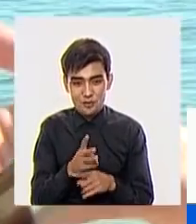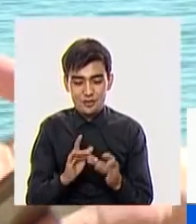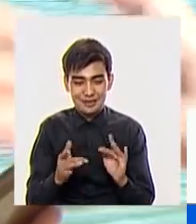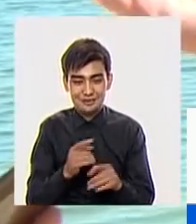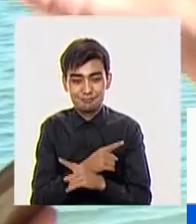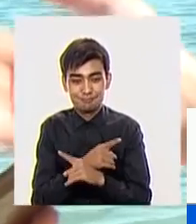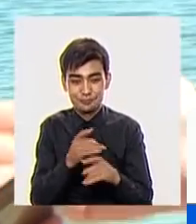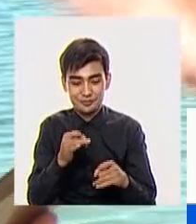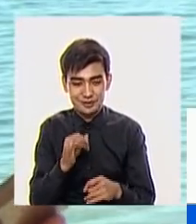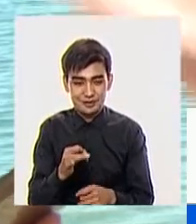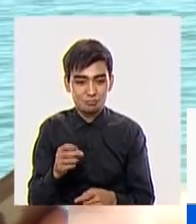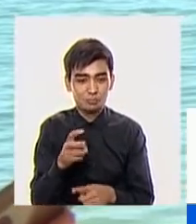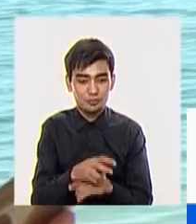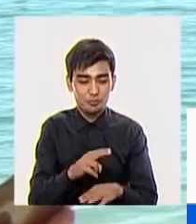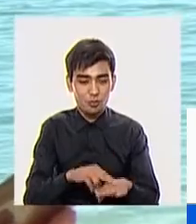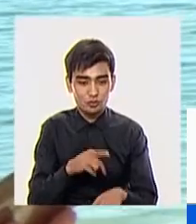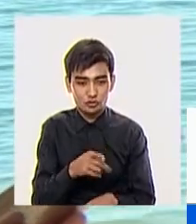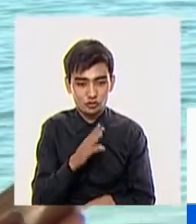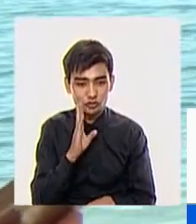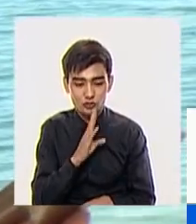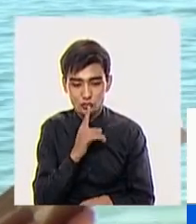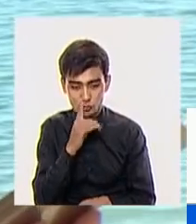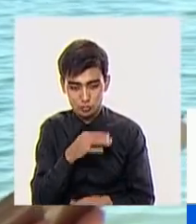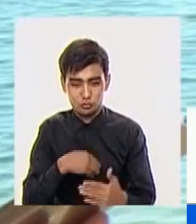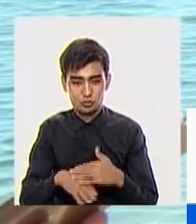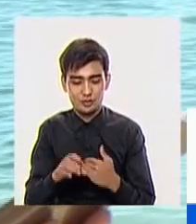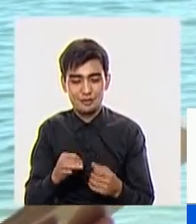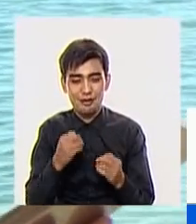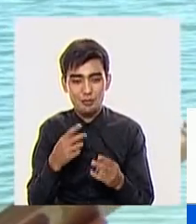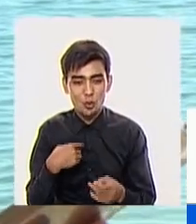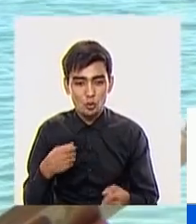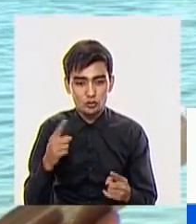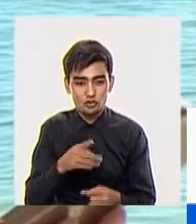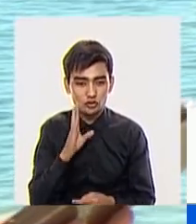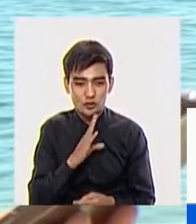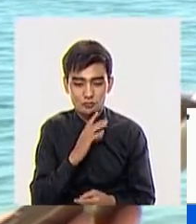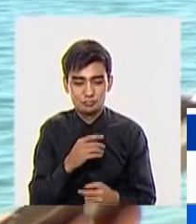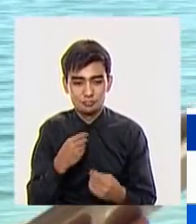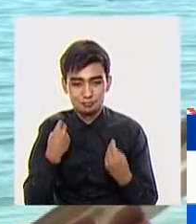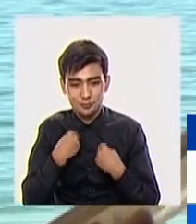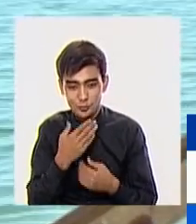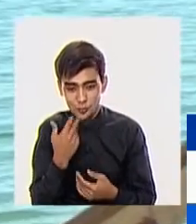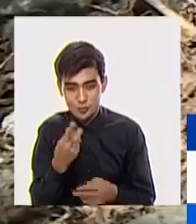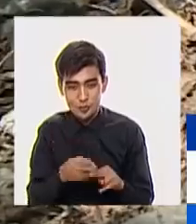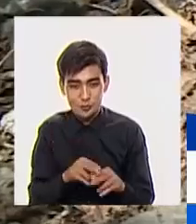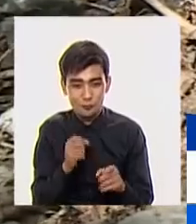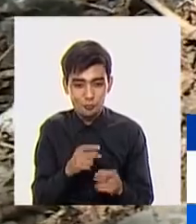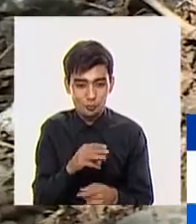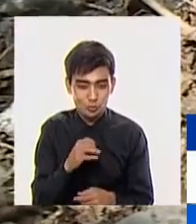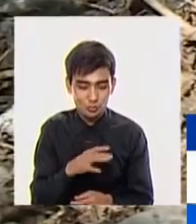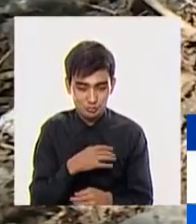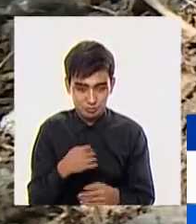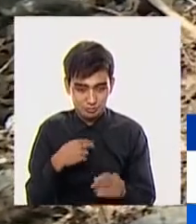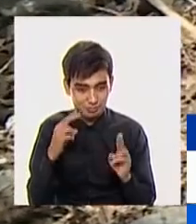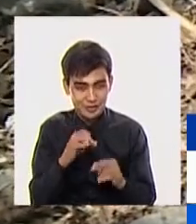даже сейчас. Приедут сотрудники, этой женщины уже не будет. Как мы будем устанавливать женщину в купальнике, которая выбросила мусор?